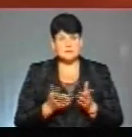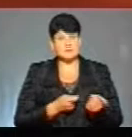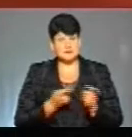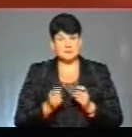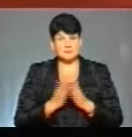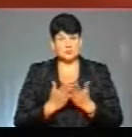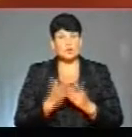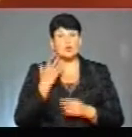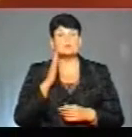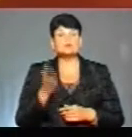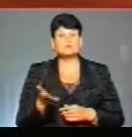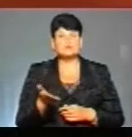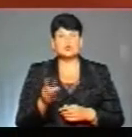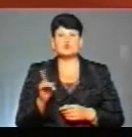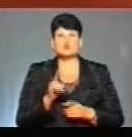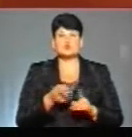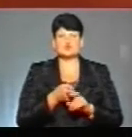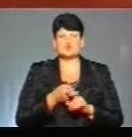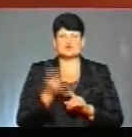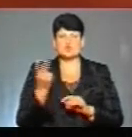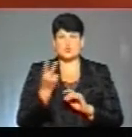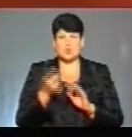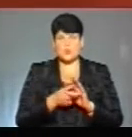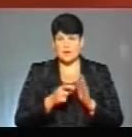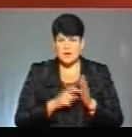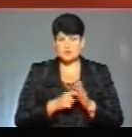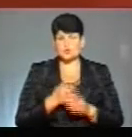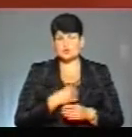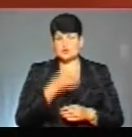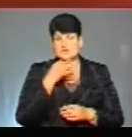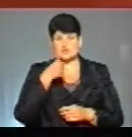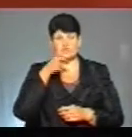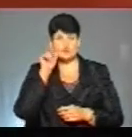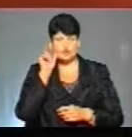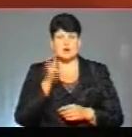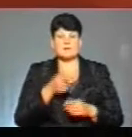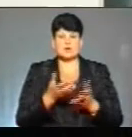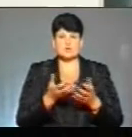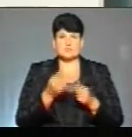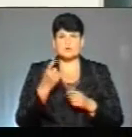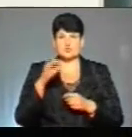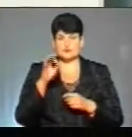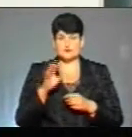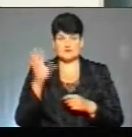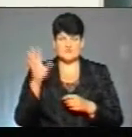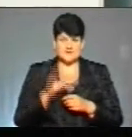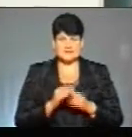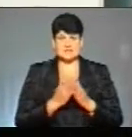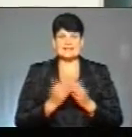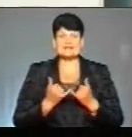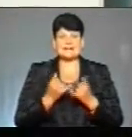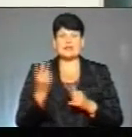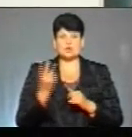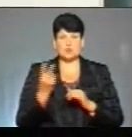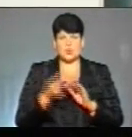підручники? І коли будуть? Якщо стосується це 2 класу, то хочу сказати, що на вчора ми отримали 100% усіх підручників для